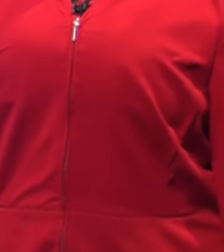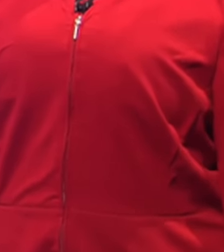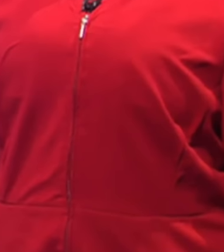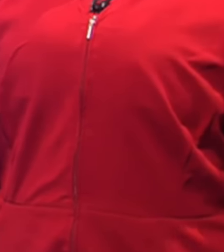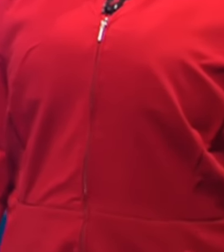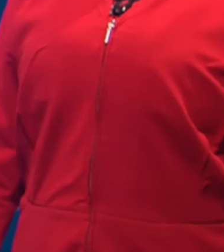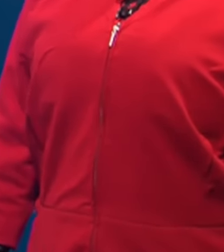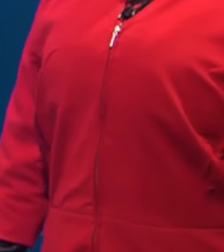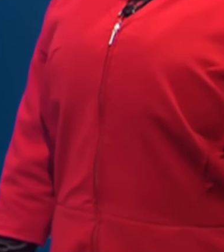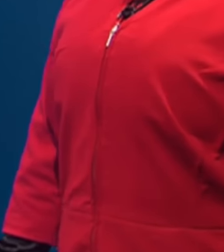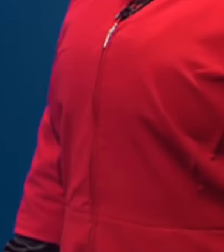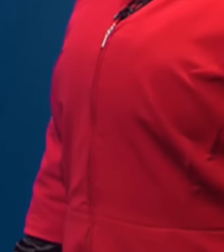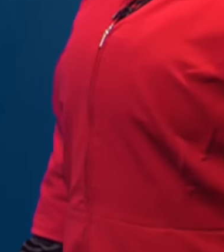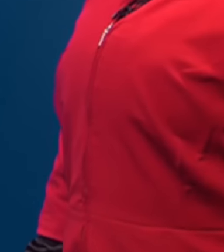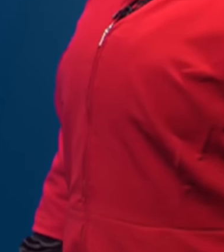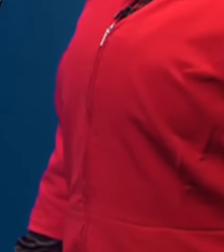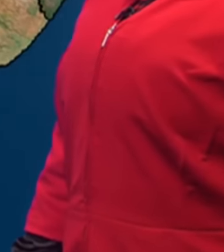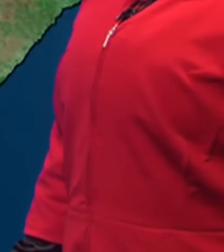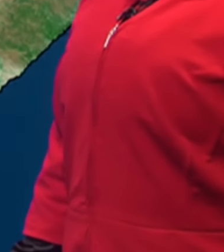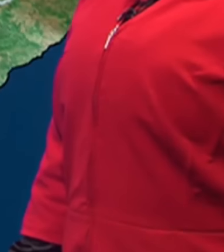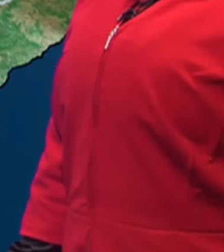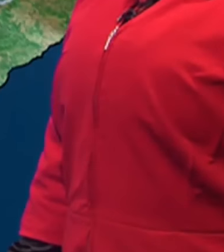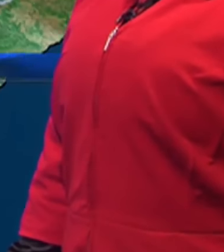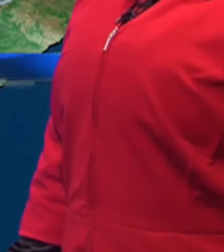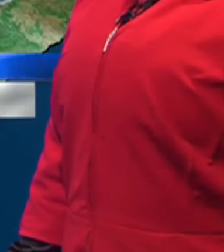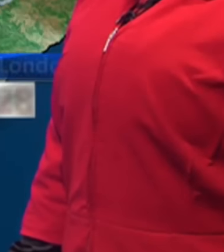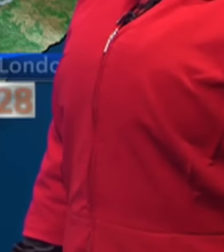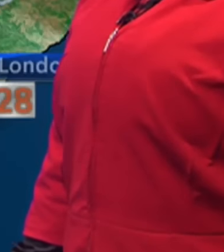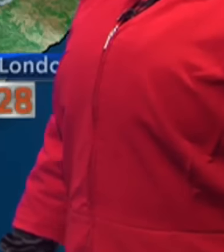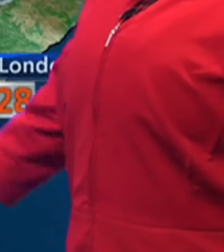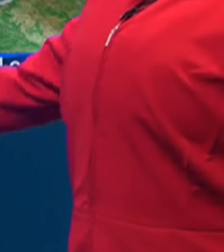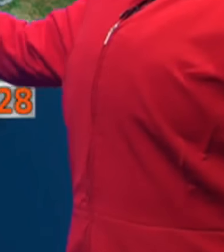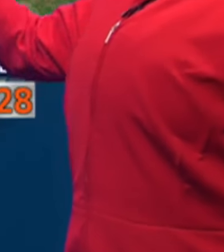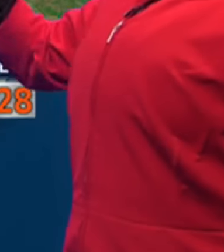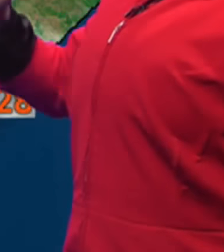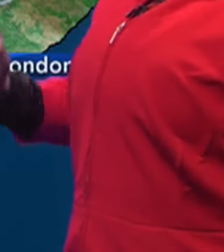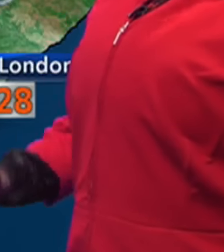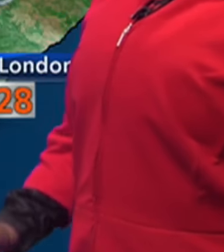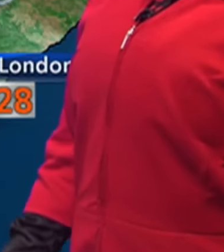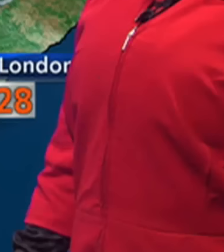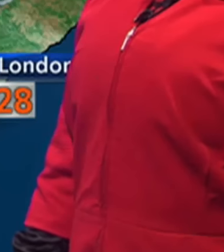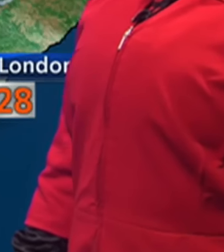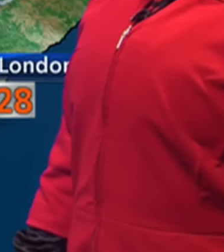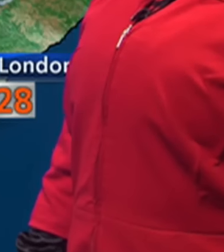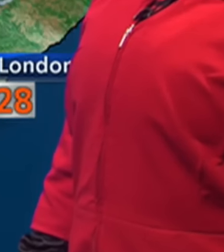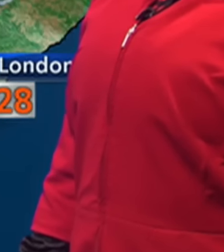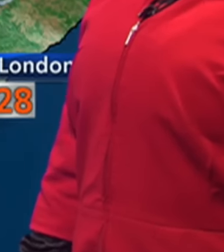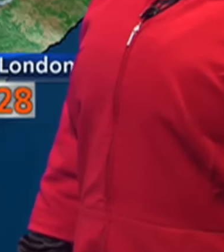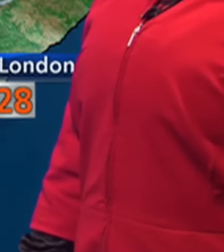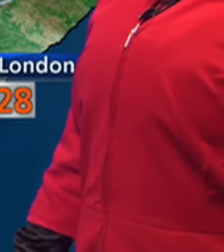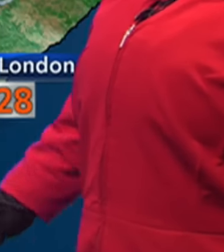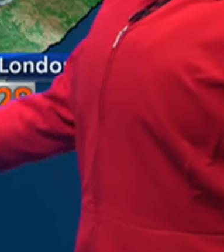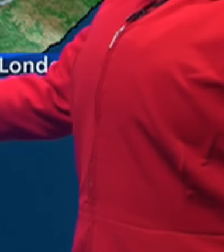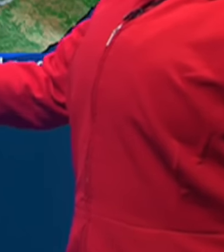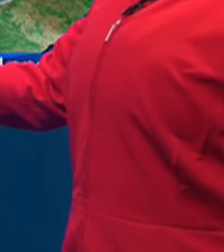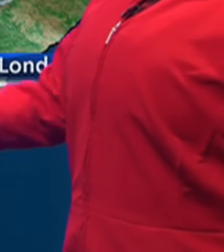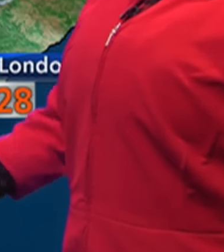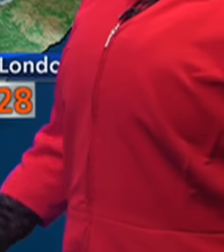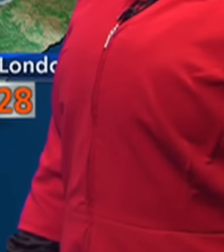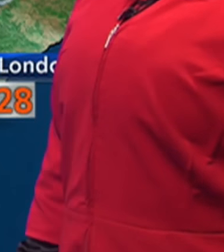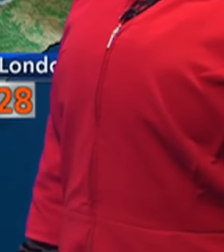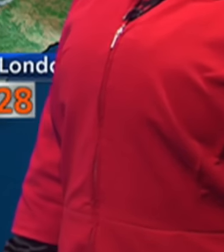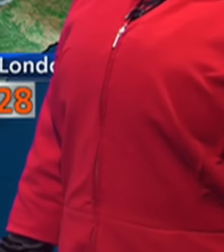ka tše masomepedi senyane ga re tšwela pele jalo le tšona go la Eastern Cape ga re lebelela Maliswai go tla be go ntše go na le Msarasarane ka tše masometharo